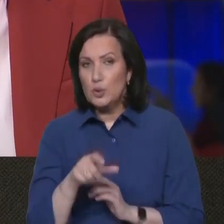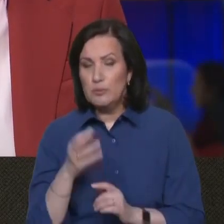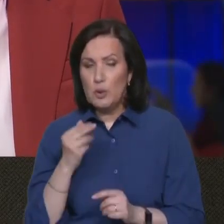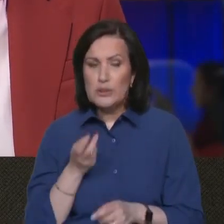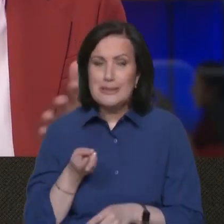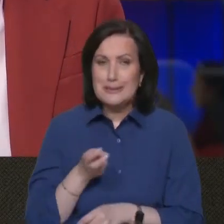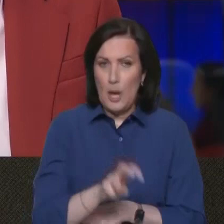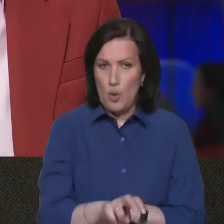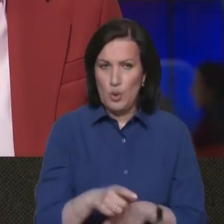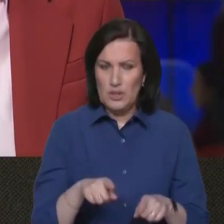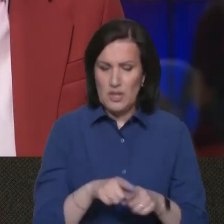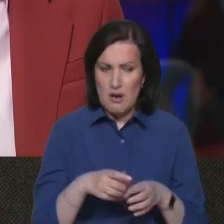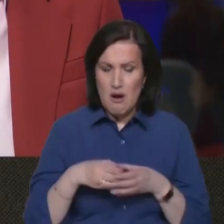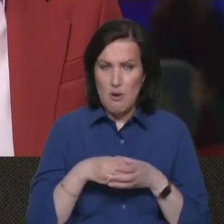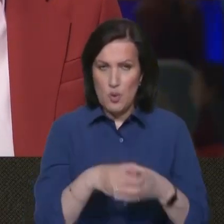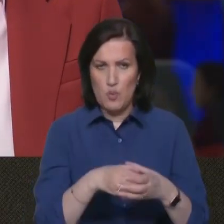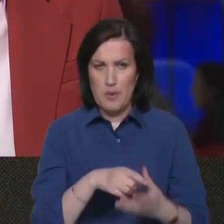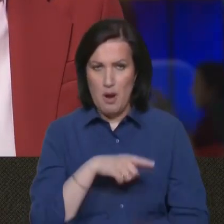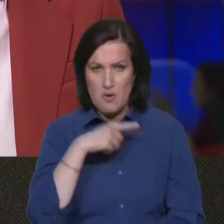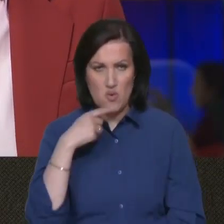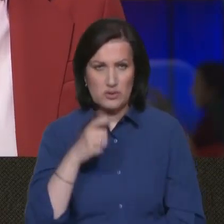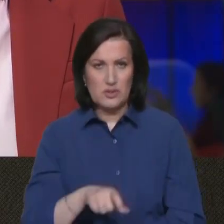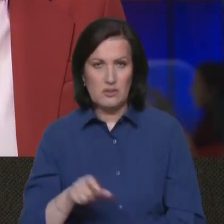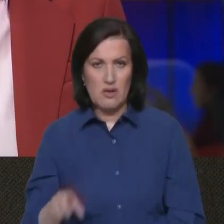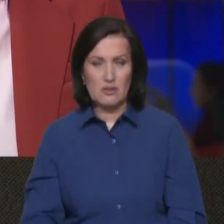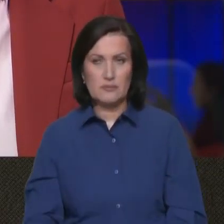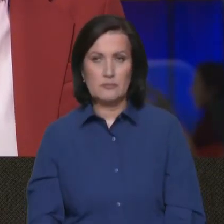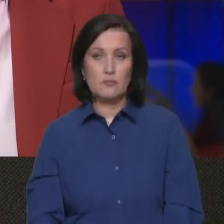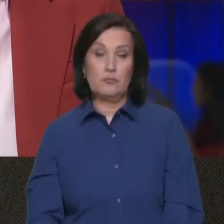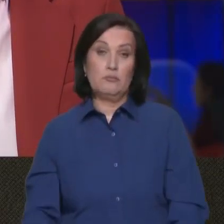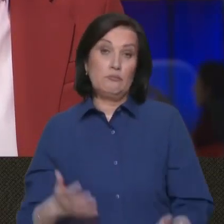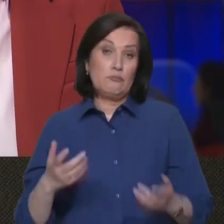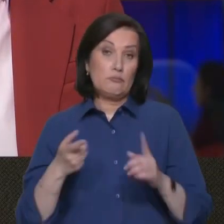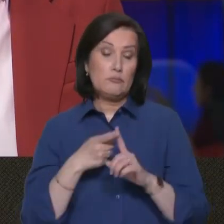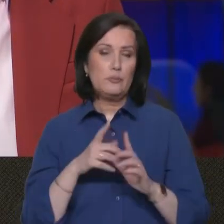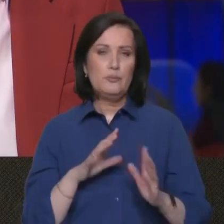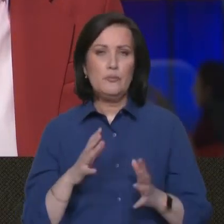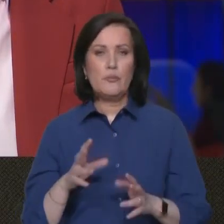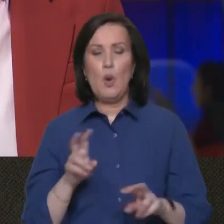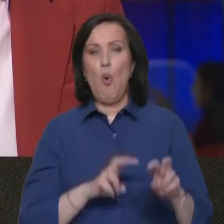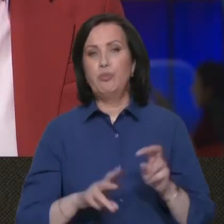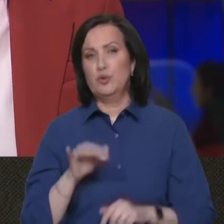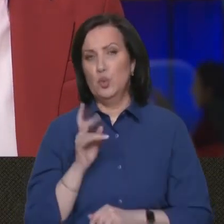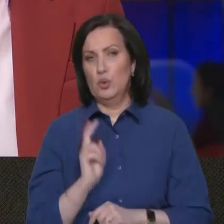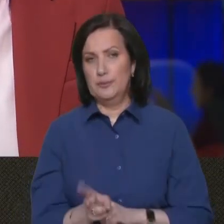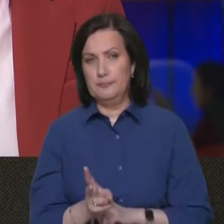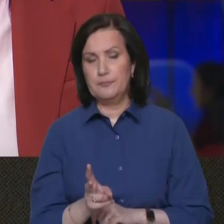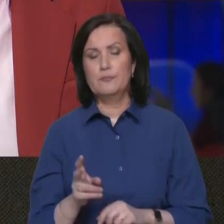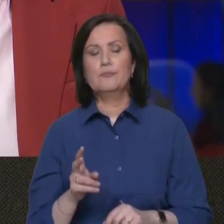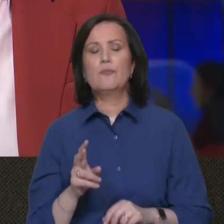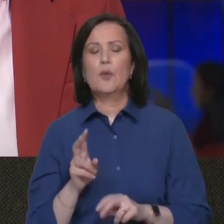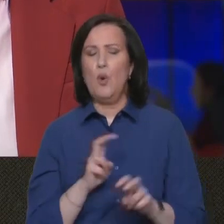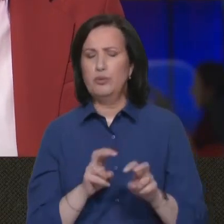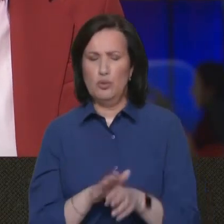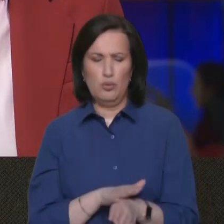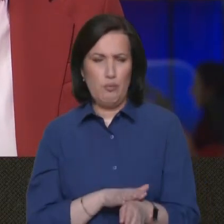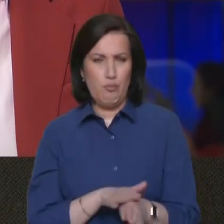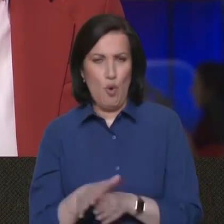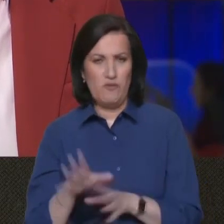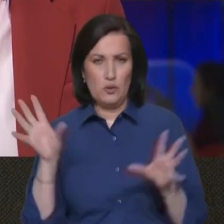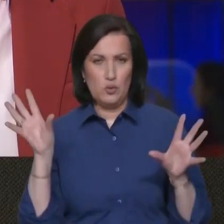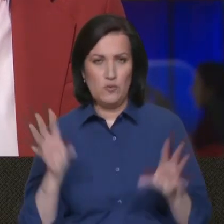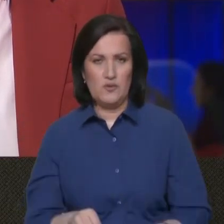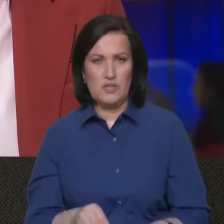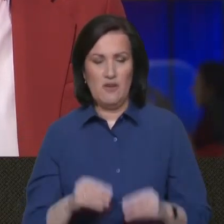коли до них заходить отака група росіян? Ну, по-перше, відбувається обшук. Обшукують повністю